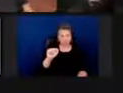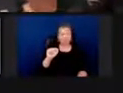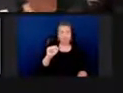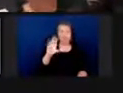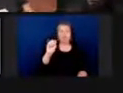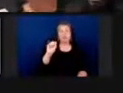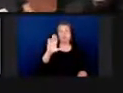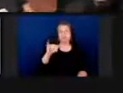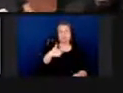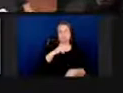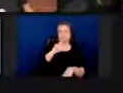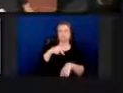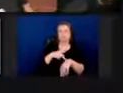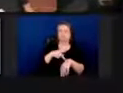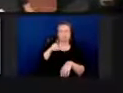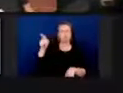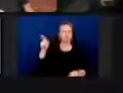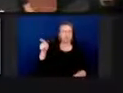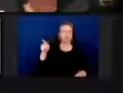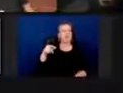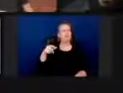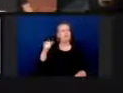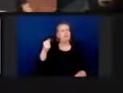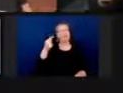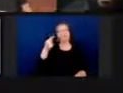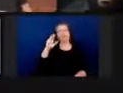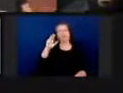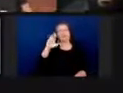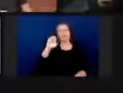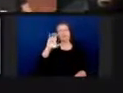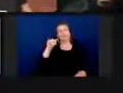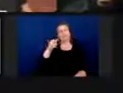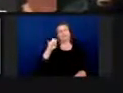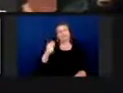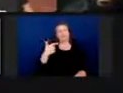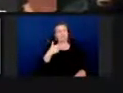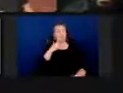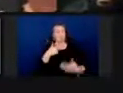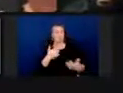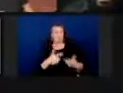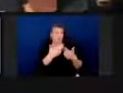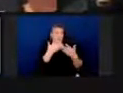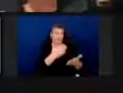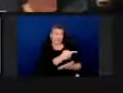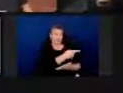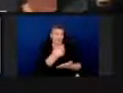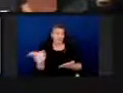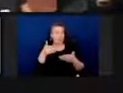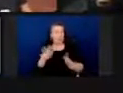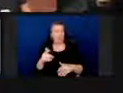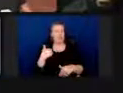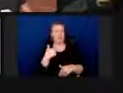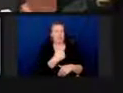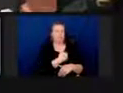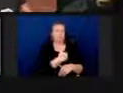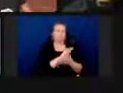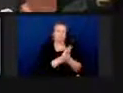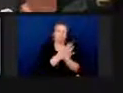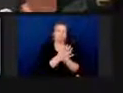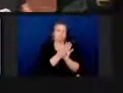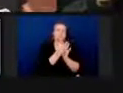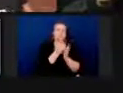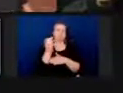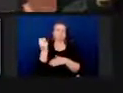Rhonda Cosby, ningependa kusema kwamba shukrani sana Dr. Polio na board kwa